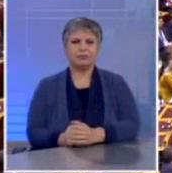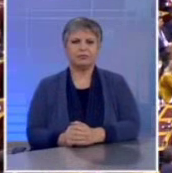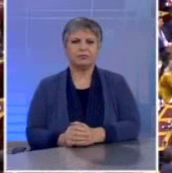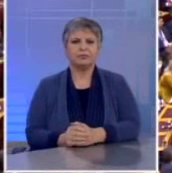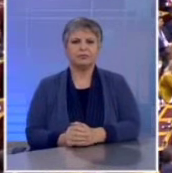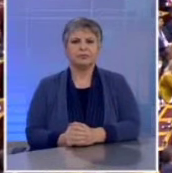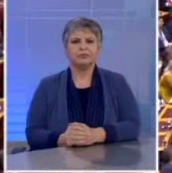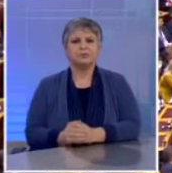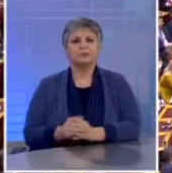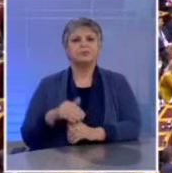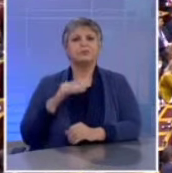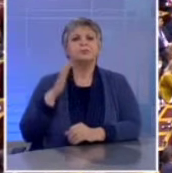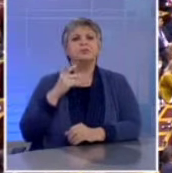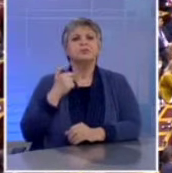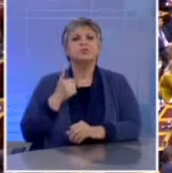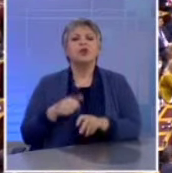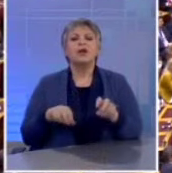Μόλις ακούσατε νόμος και τάξη.